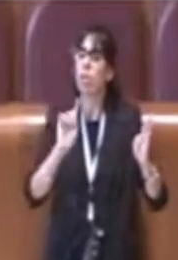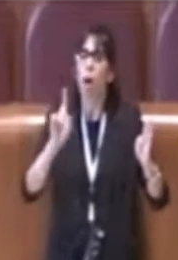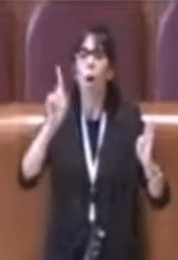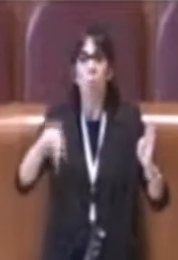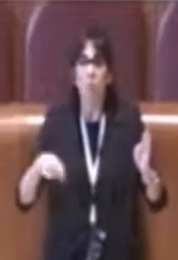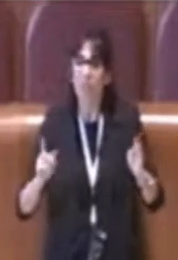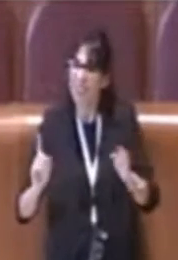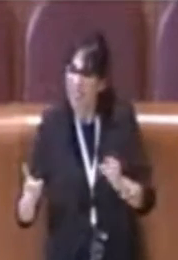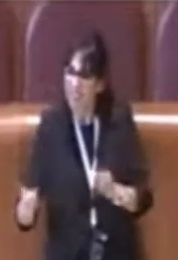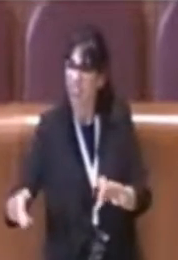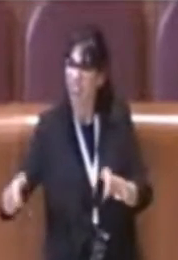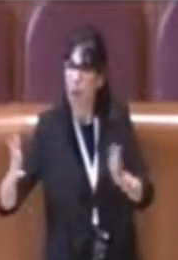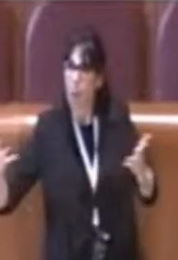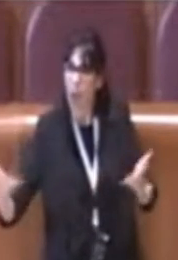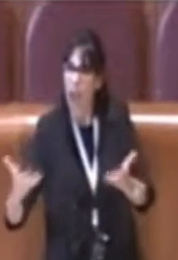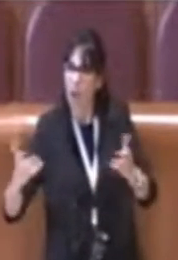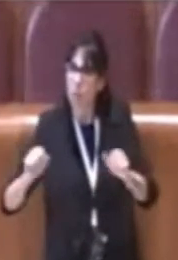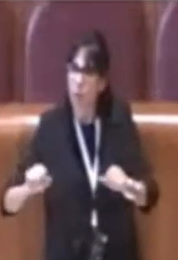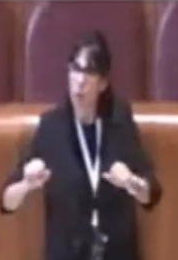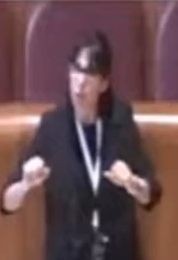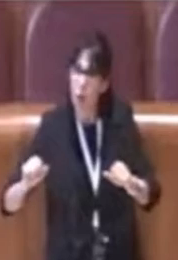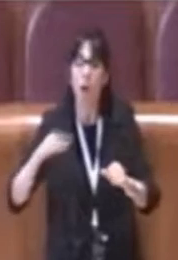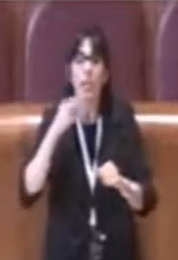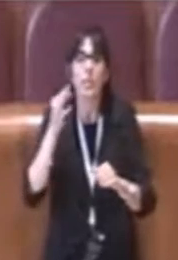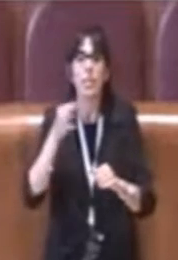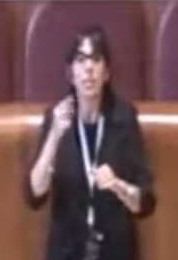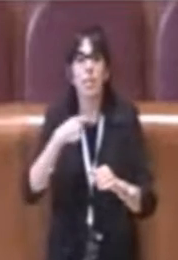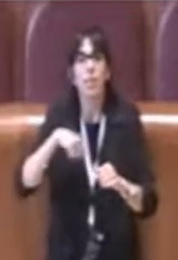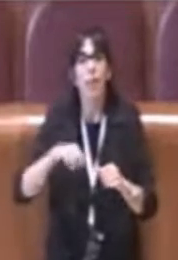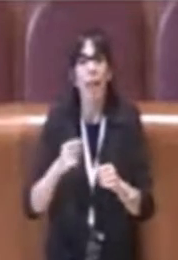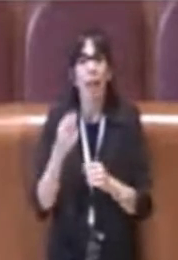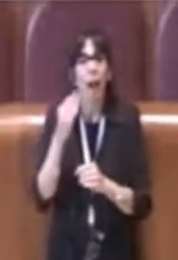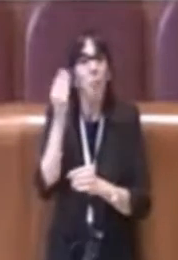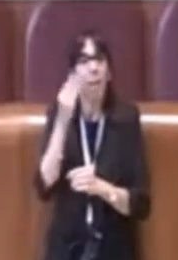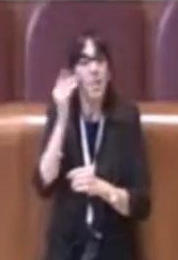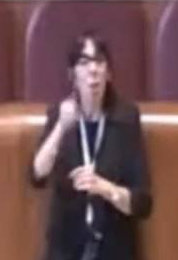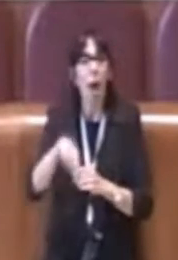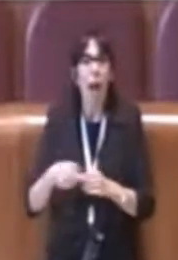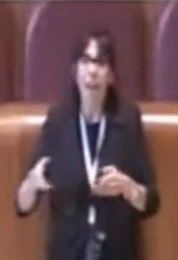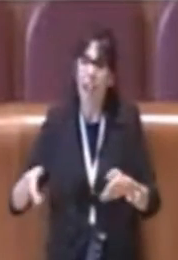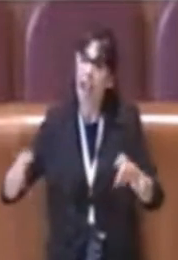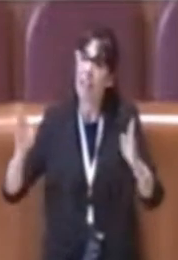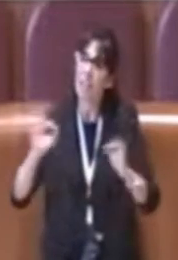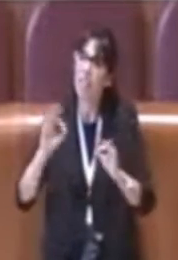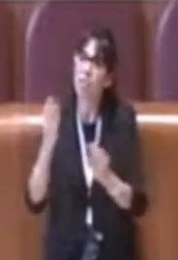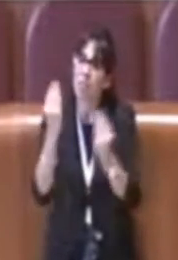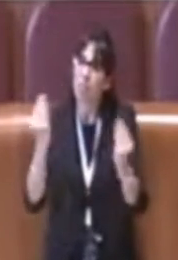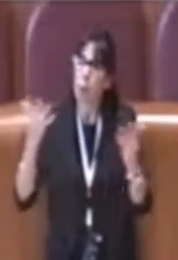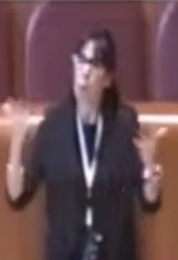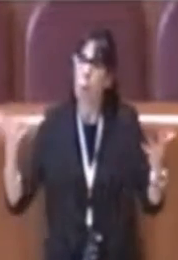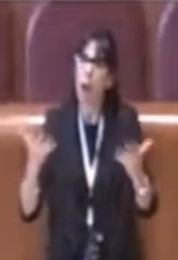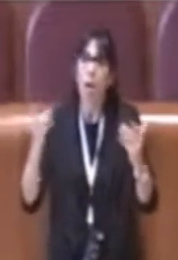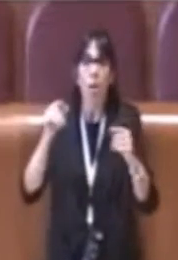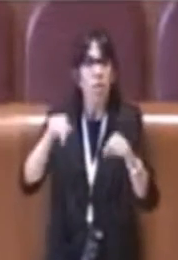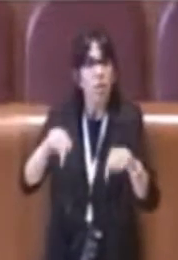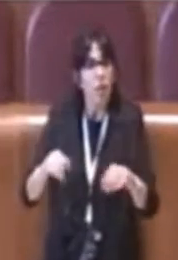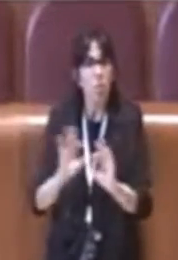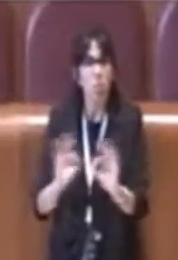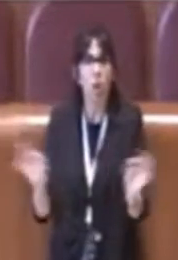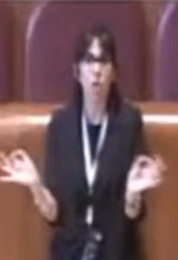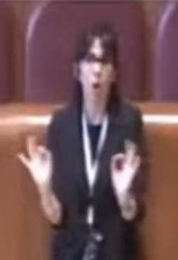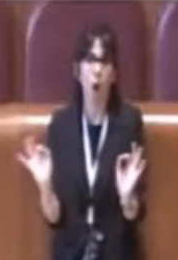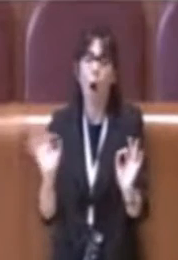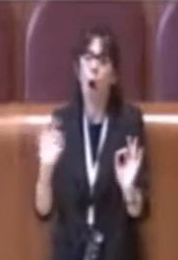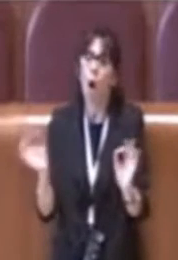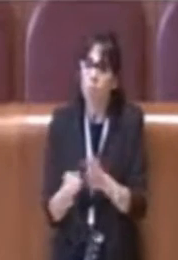Quindi ci riferiamo anche a degli edifici, delle opere che ad oggi non sono stati realizzati, sono